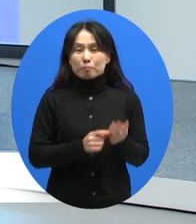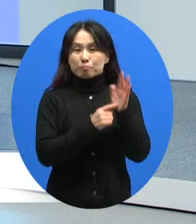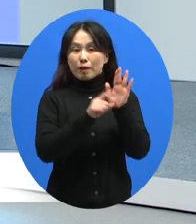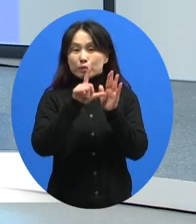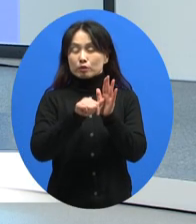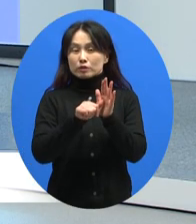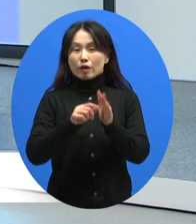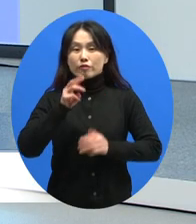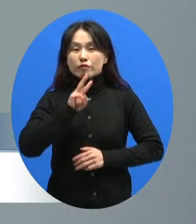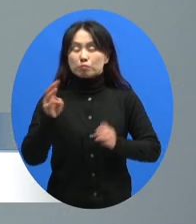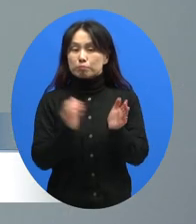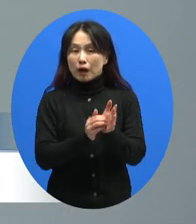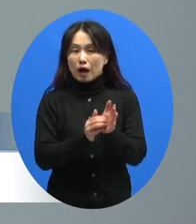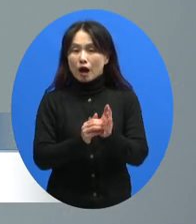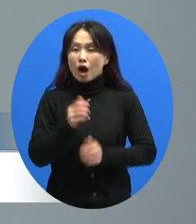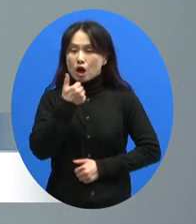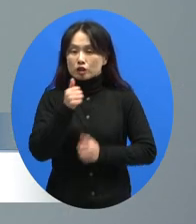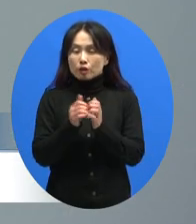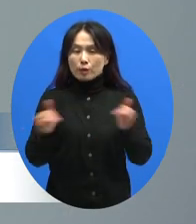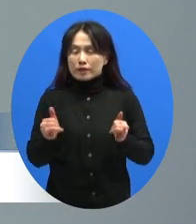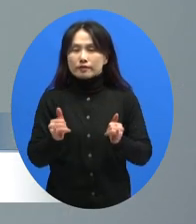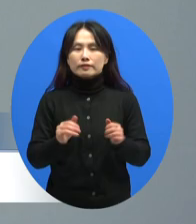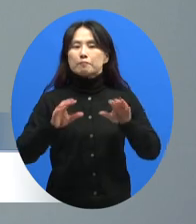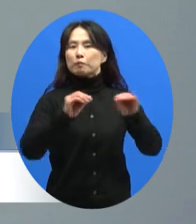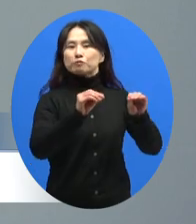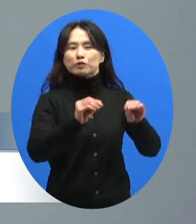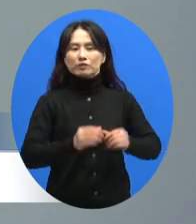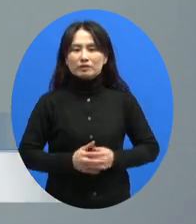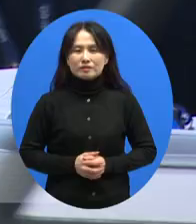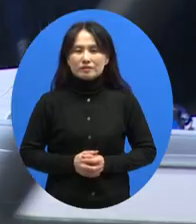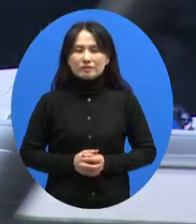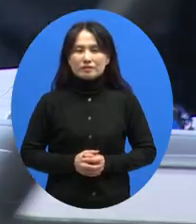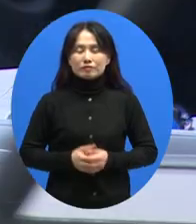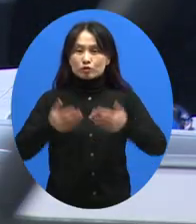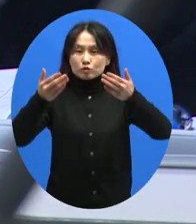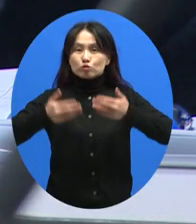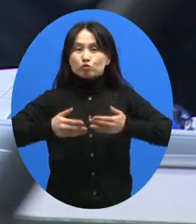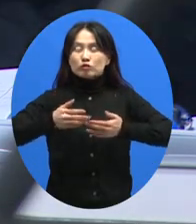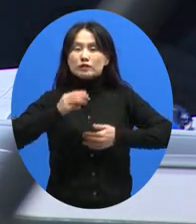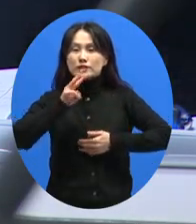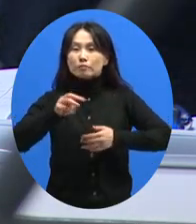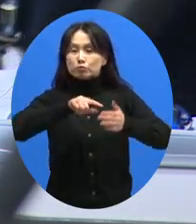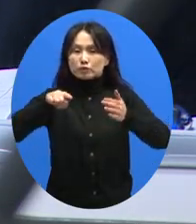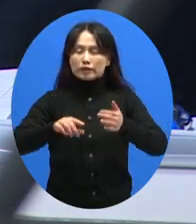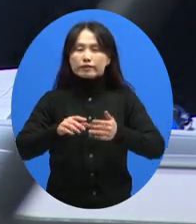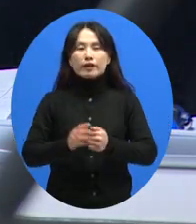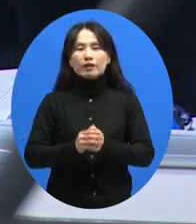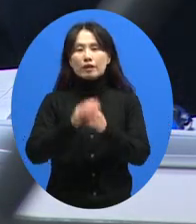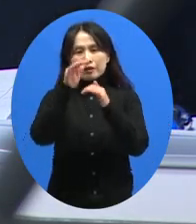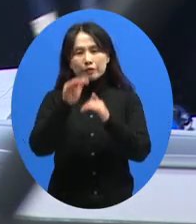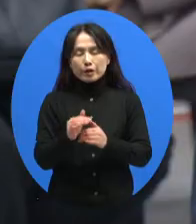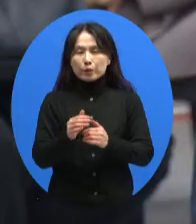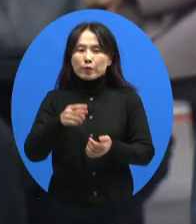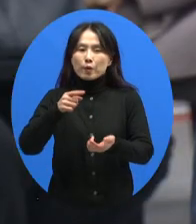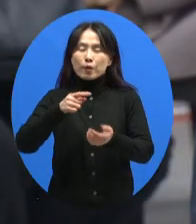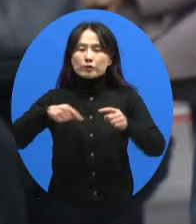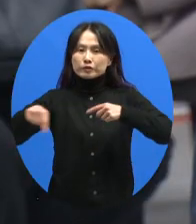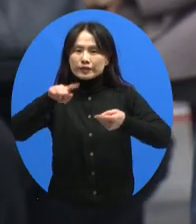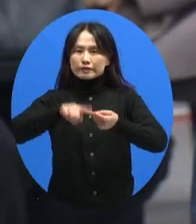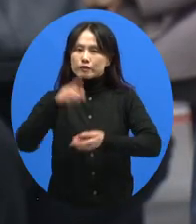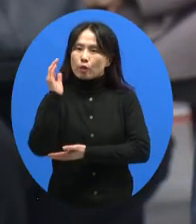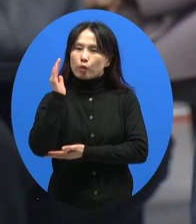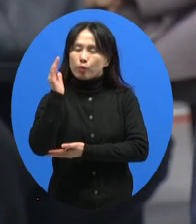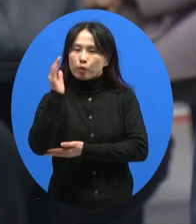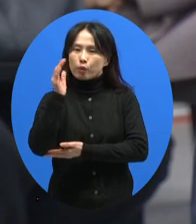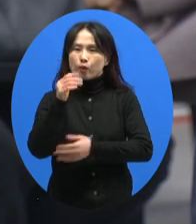시간이 다 되자 진행자가 칼같이 발표를 끊습니다. 주어진 시간 안에 조리 있게 정책 제안을 해 심사위원들